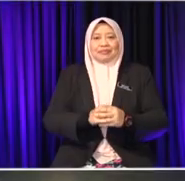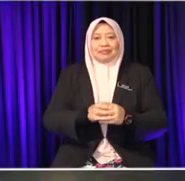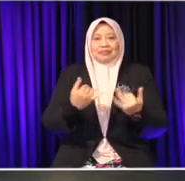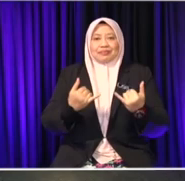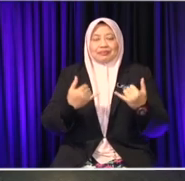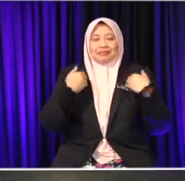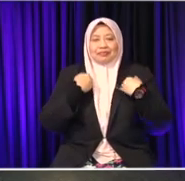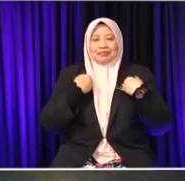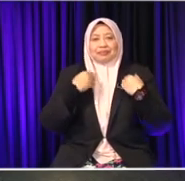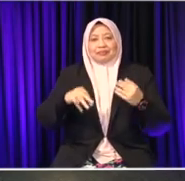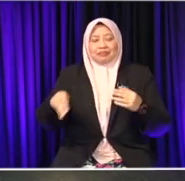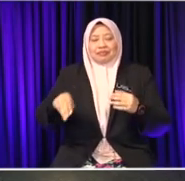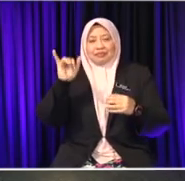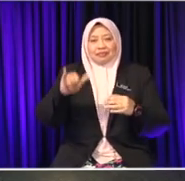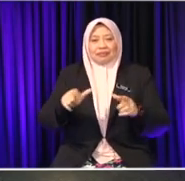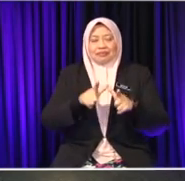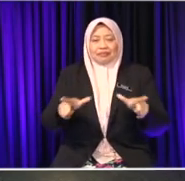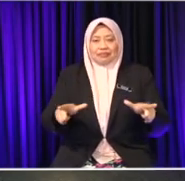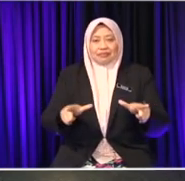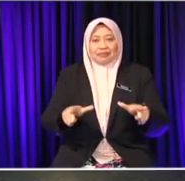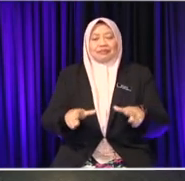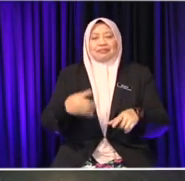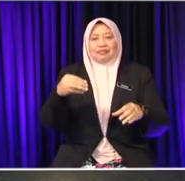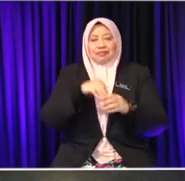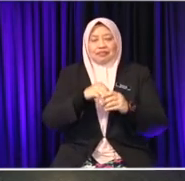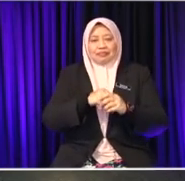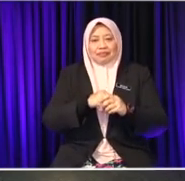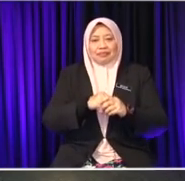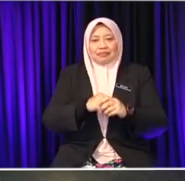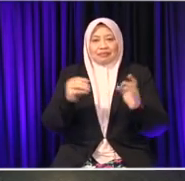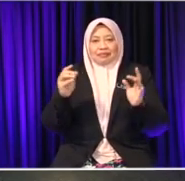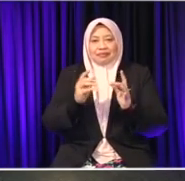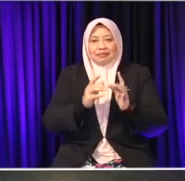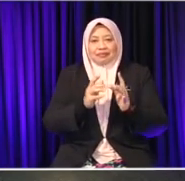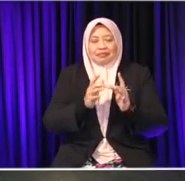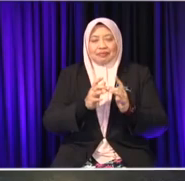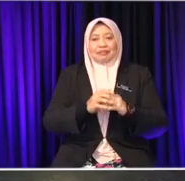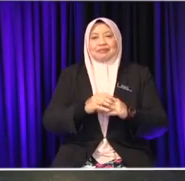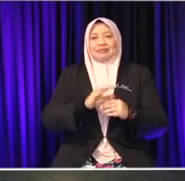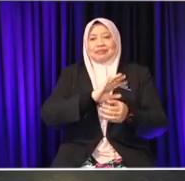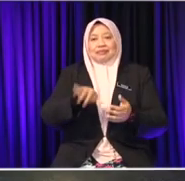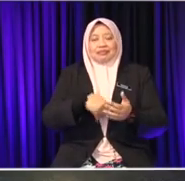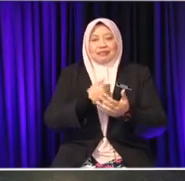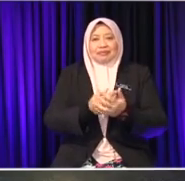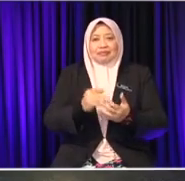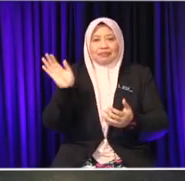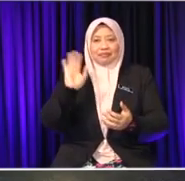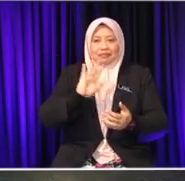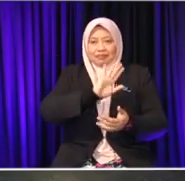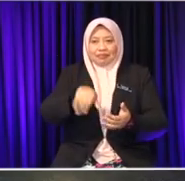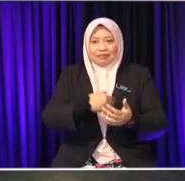dan sujud kita juga ada yang Memey akan bersama kita dalam kalian tapi siapa kami Tengok Hai semua